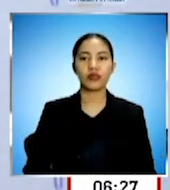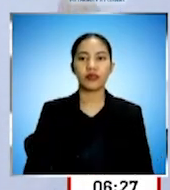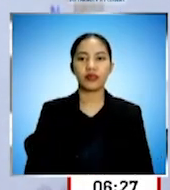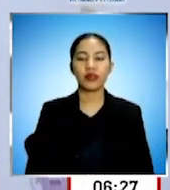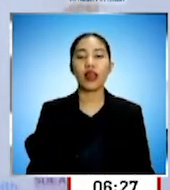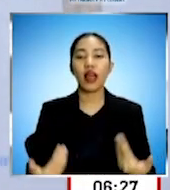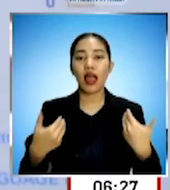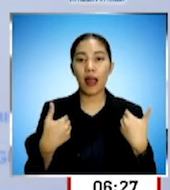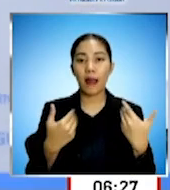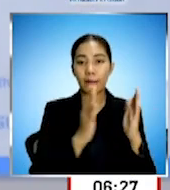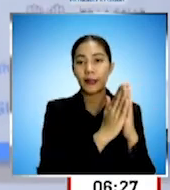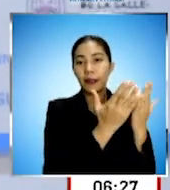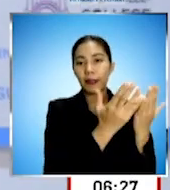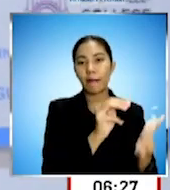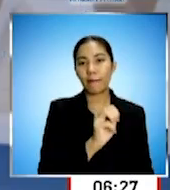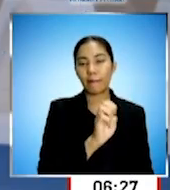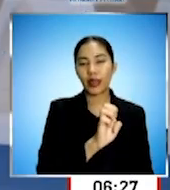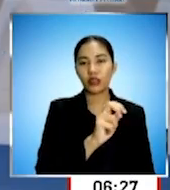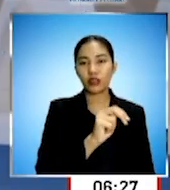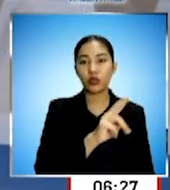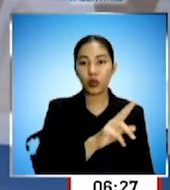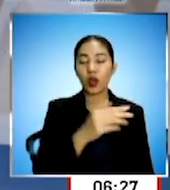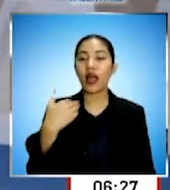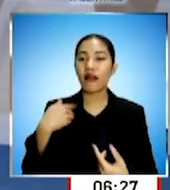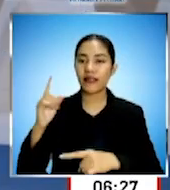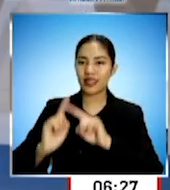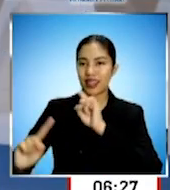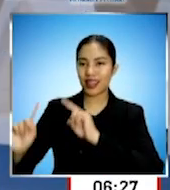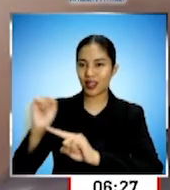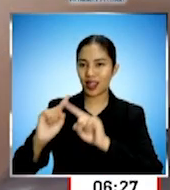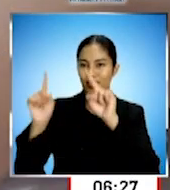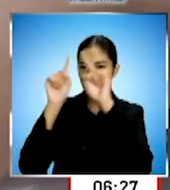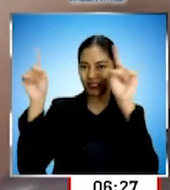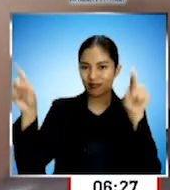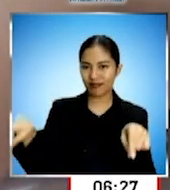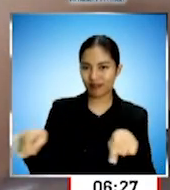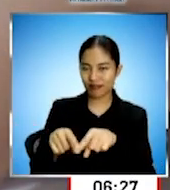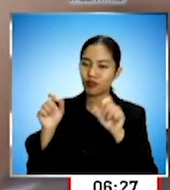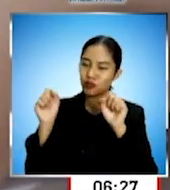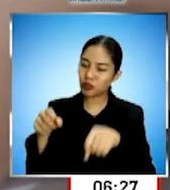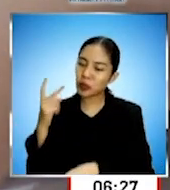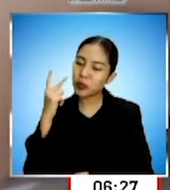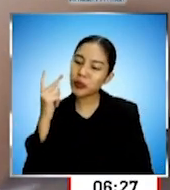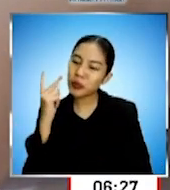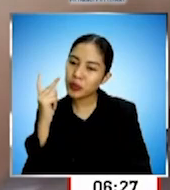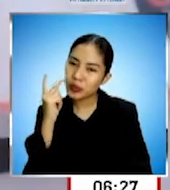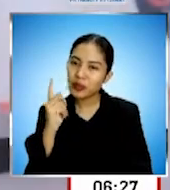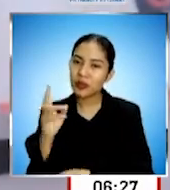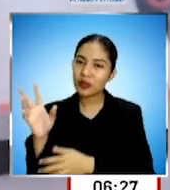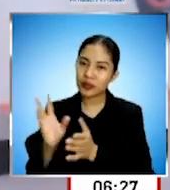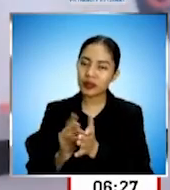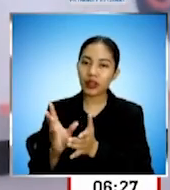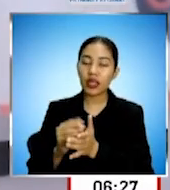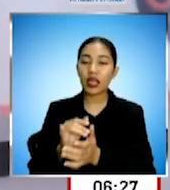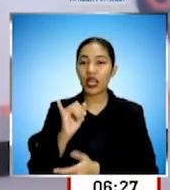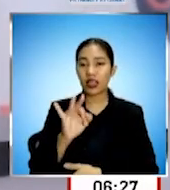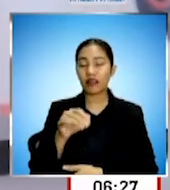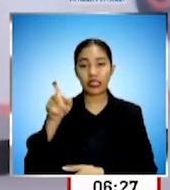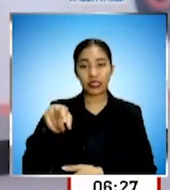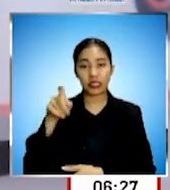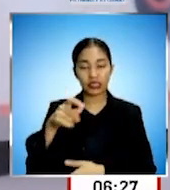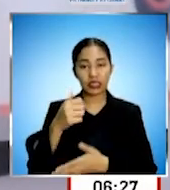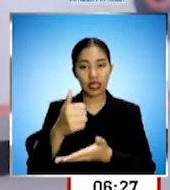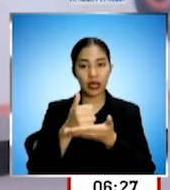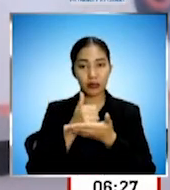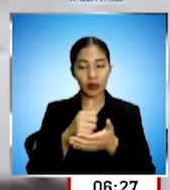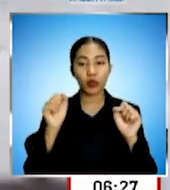silang sign language board sa kanilang shop na pwedeng arali ng customers. Kung kailangan namang tumawag ng assistance, meron silang